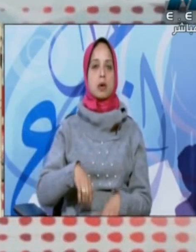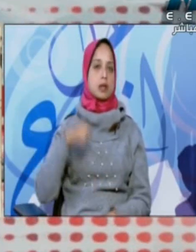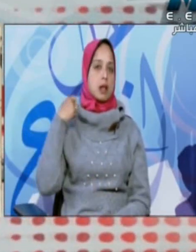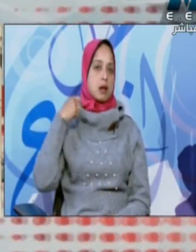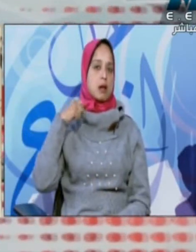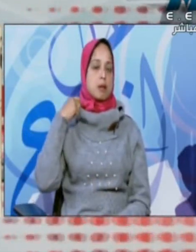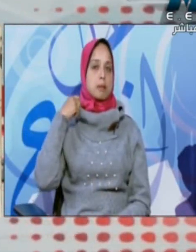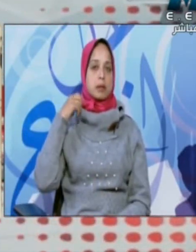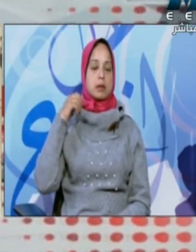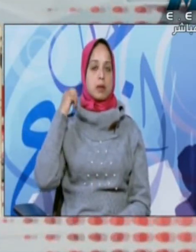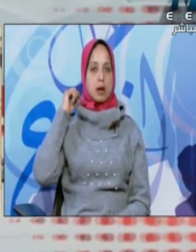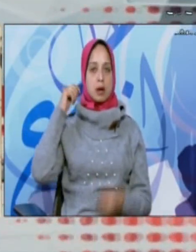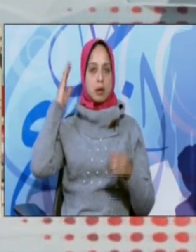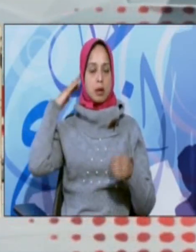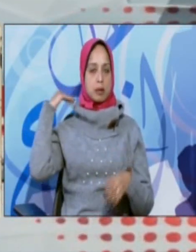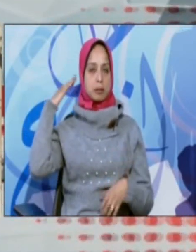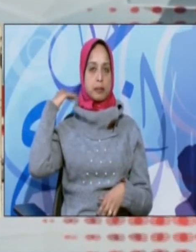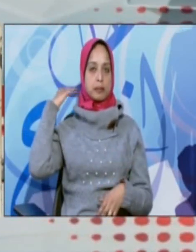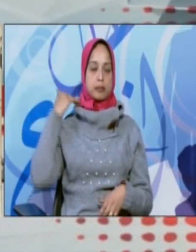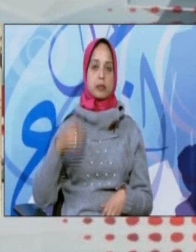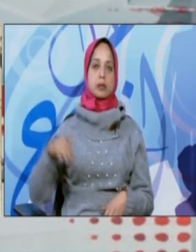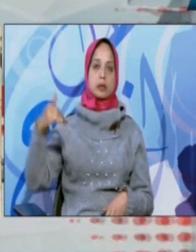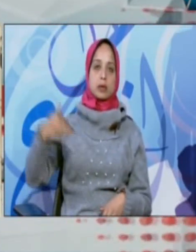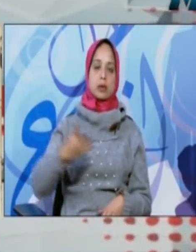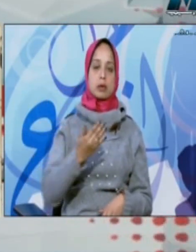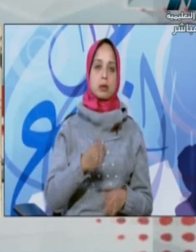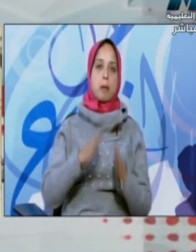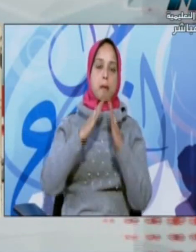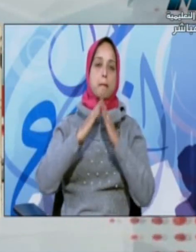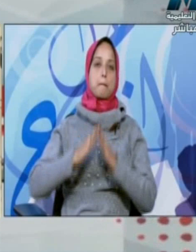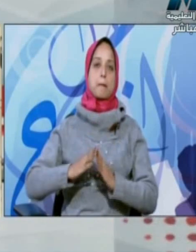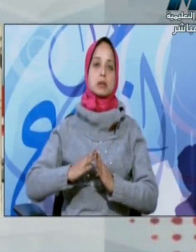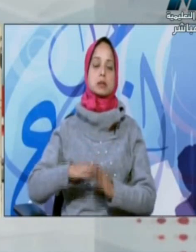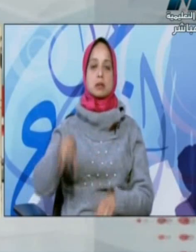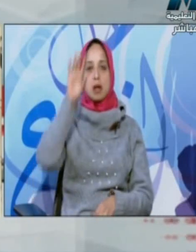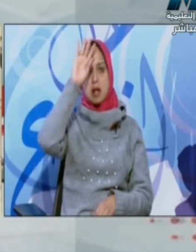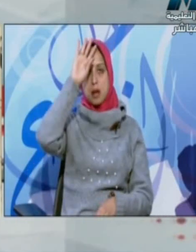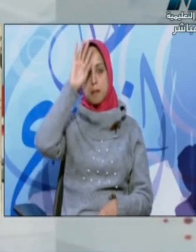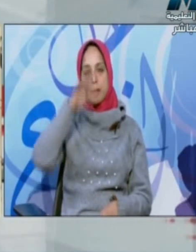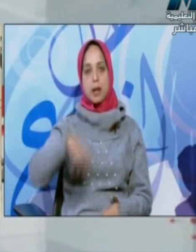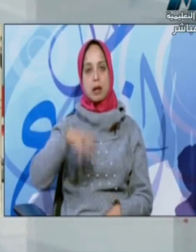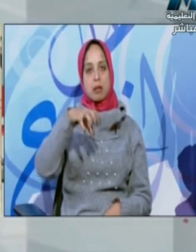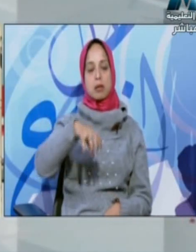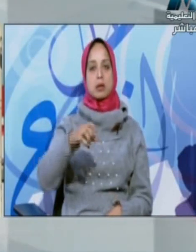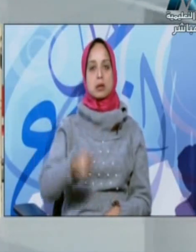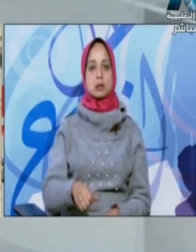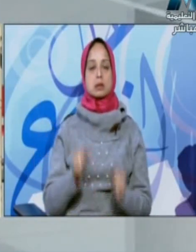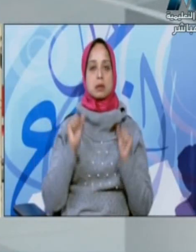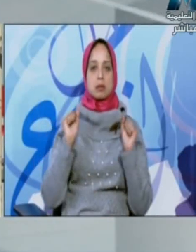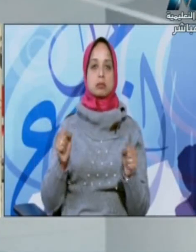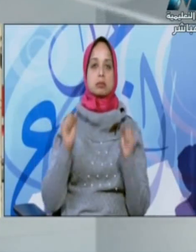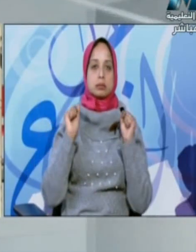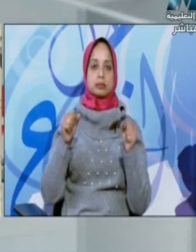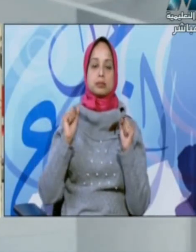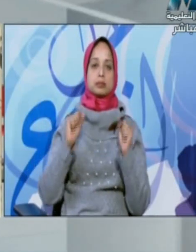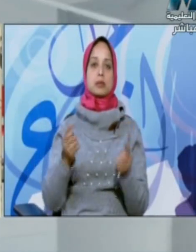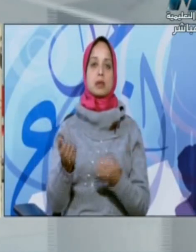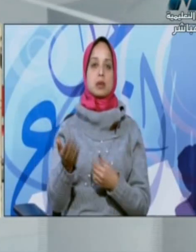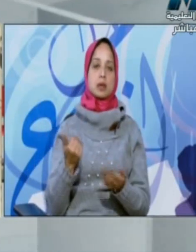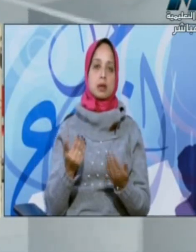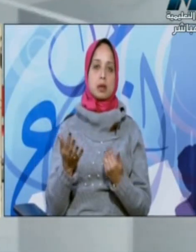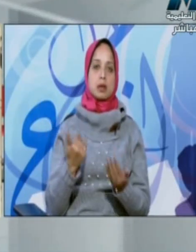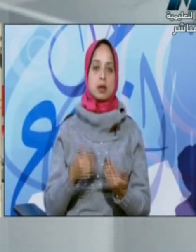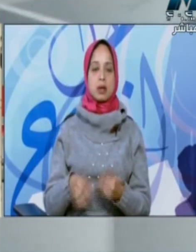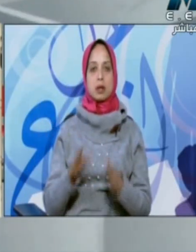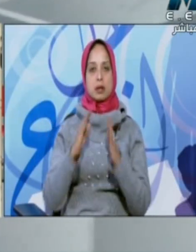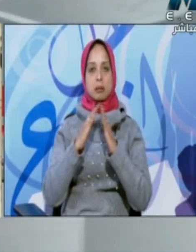مصر، وحرق القصر اي الملك، مظاهرات تهتف للامام يا روميل، يعني بيرحب بدول المحور في